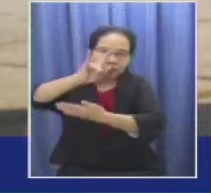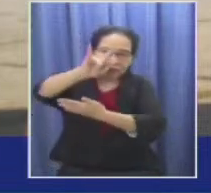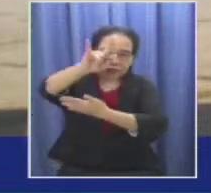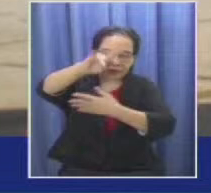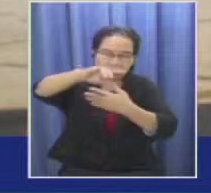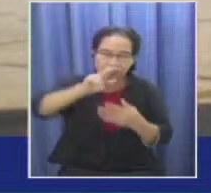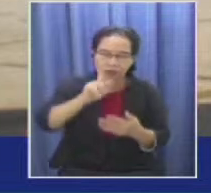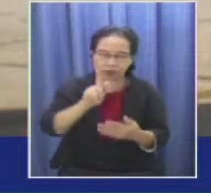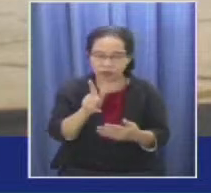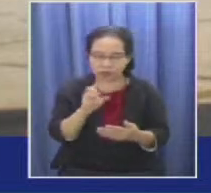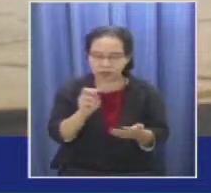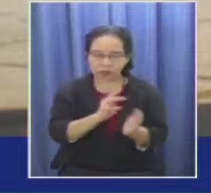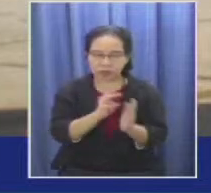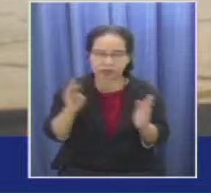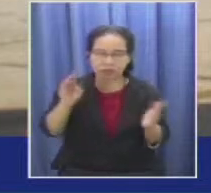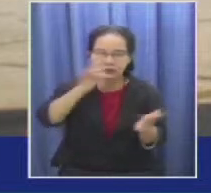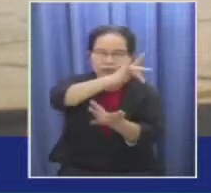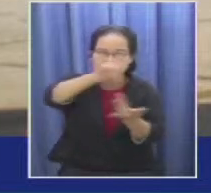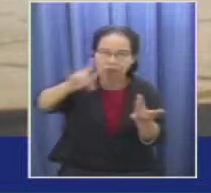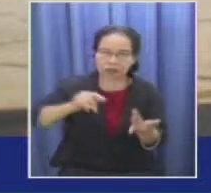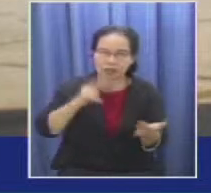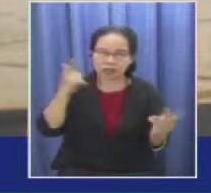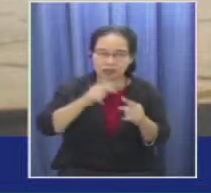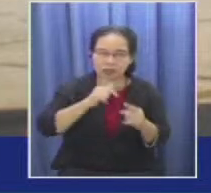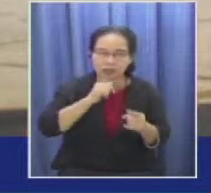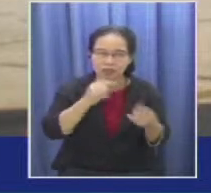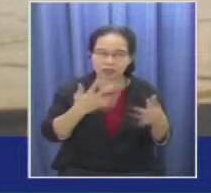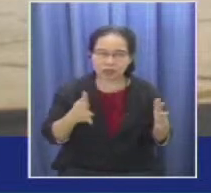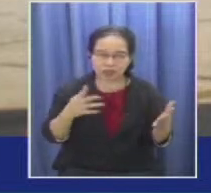enti ehia sɛ yɛmuhyɛn kani no